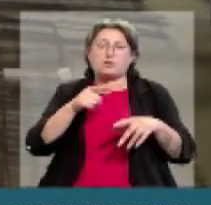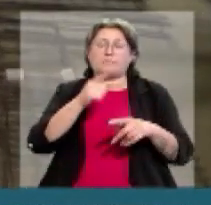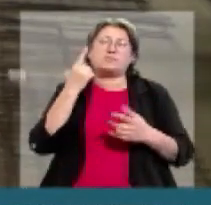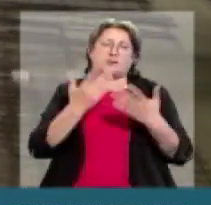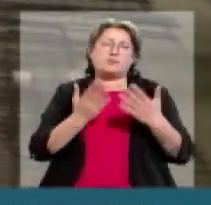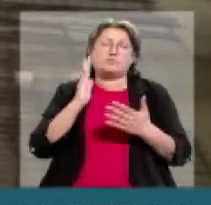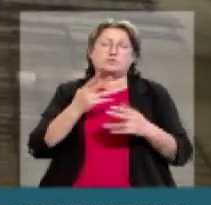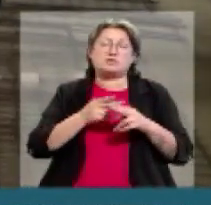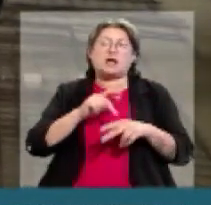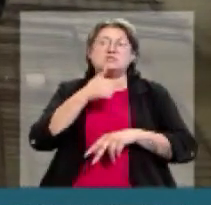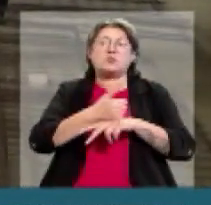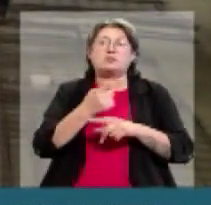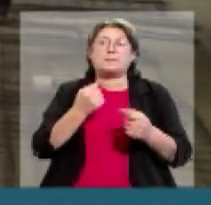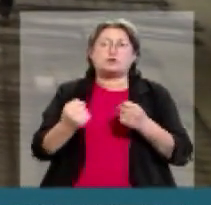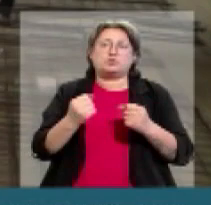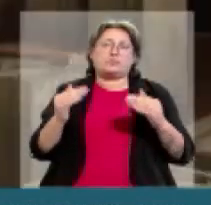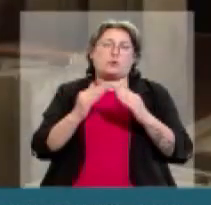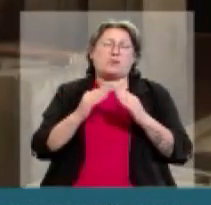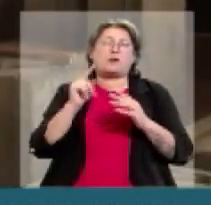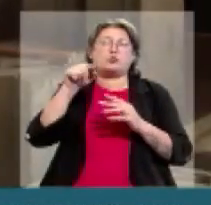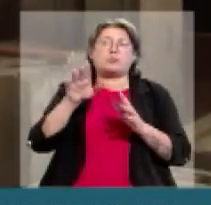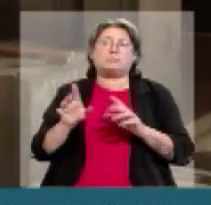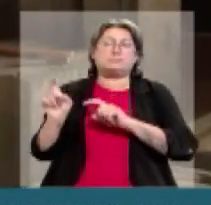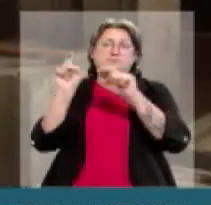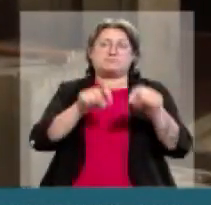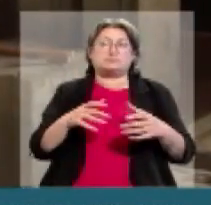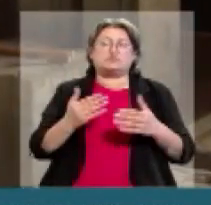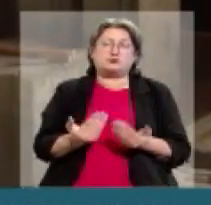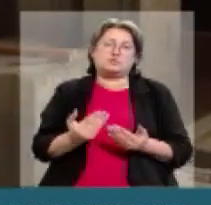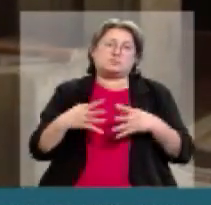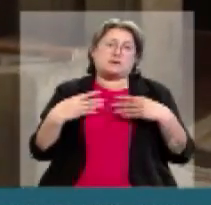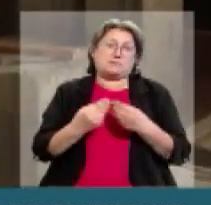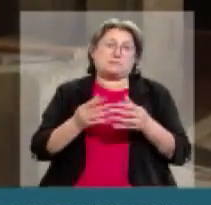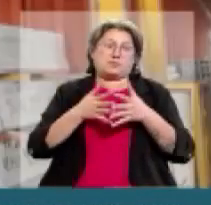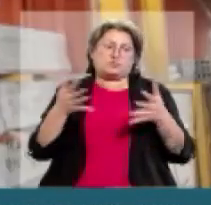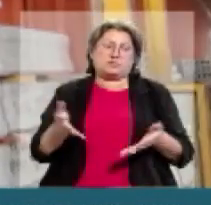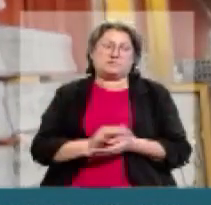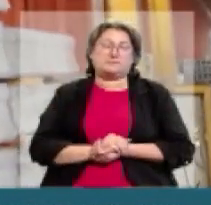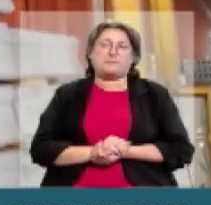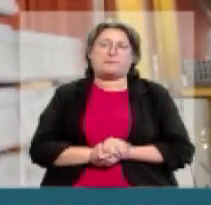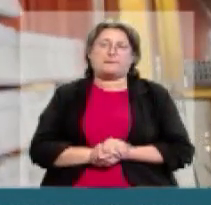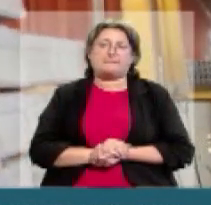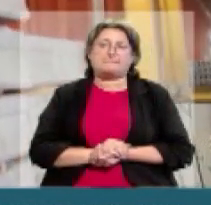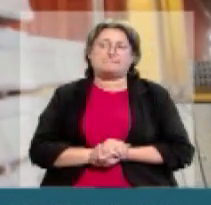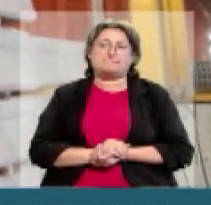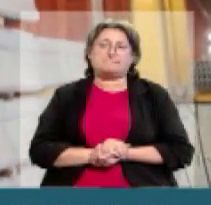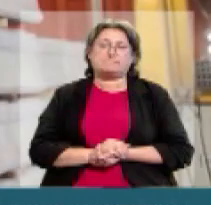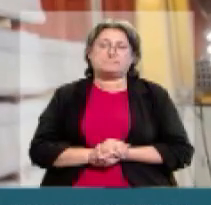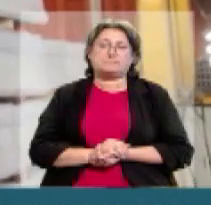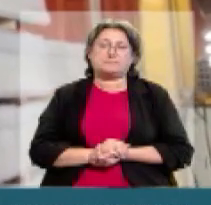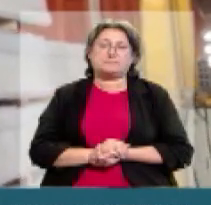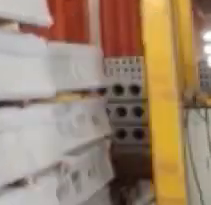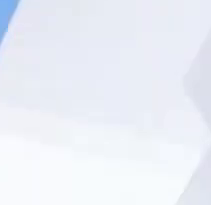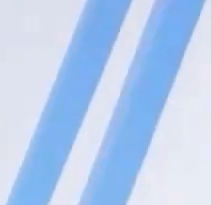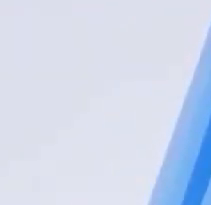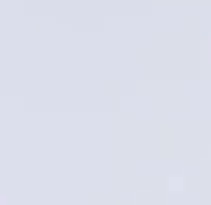наверняка станут основой для прочного дома, в котором поселится большая и дружная семья. Айдана Папанина, Руслан Джабаев, телеканал